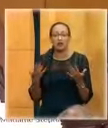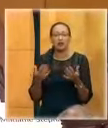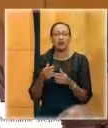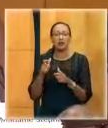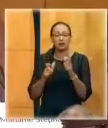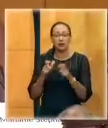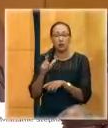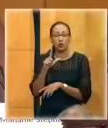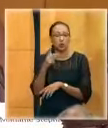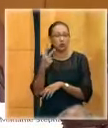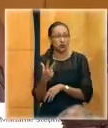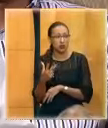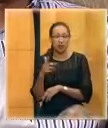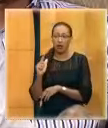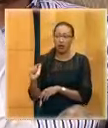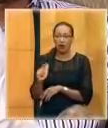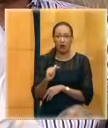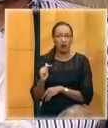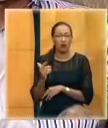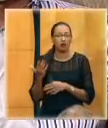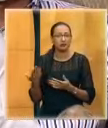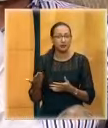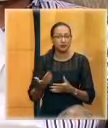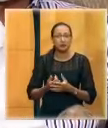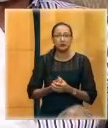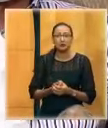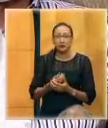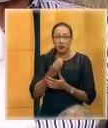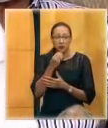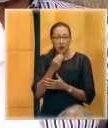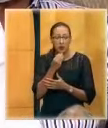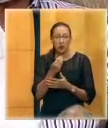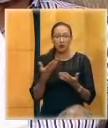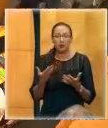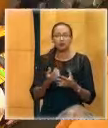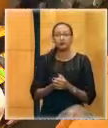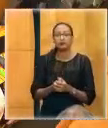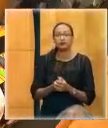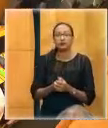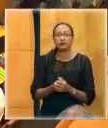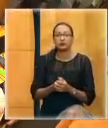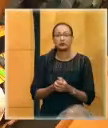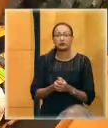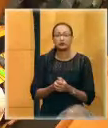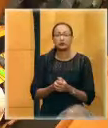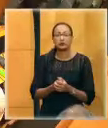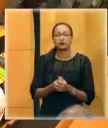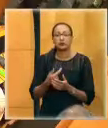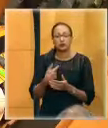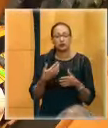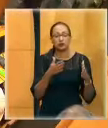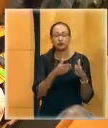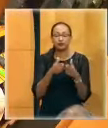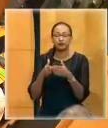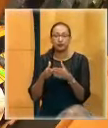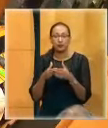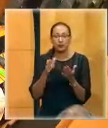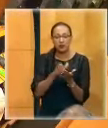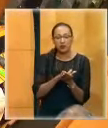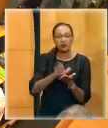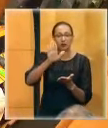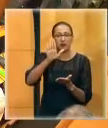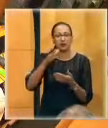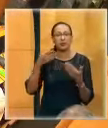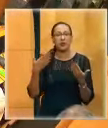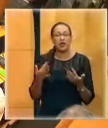deux tiers, puisque ça a été constaté, des membres de l'Assemblée étant remplis d'autre part, je lance un appel à candidature à la fonction de